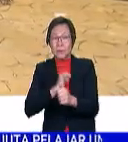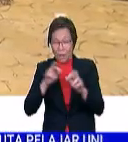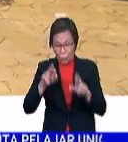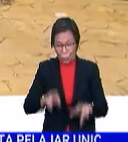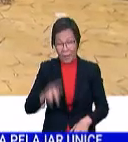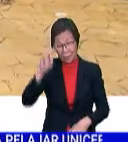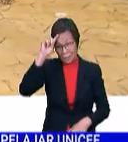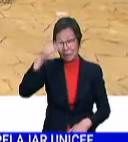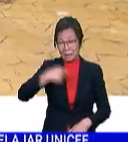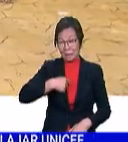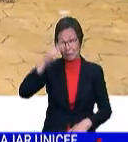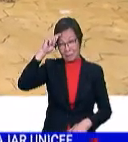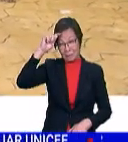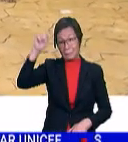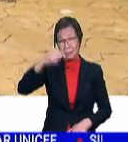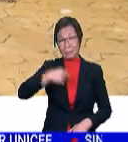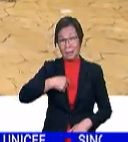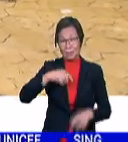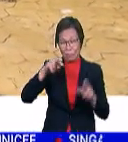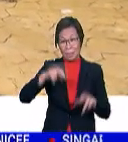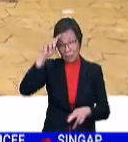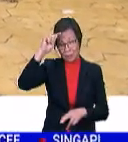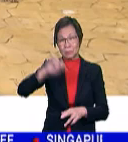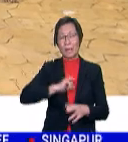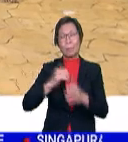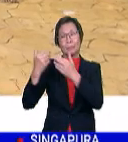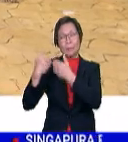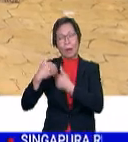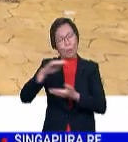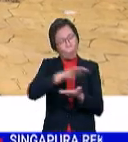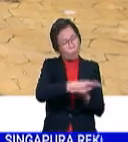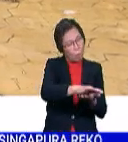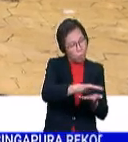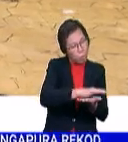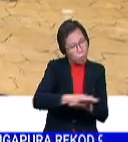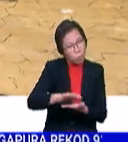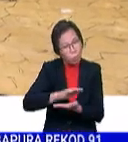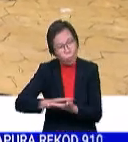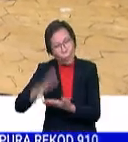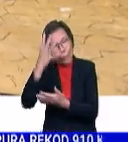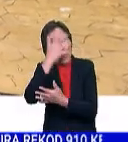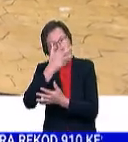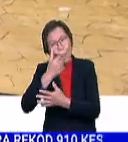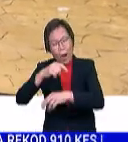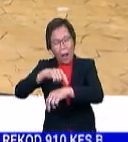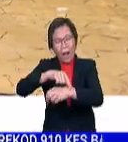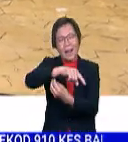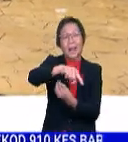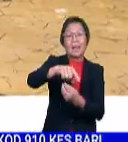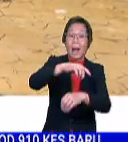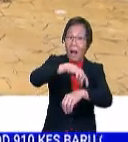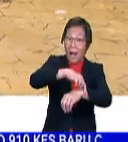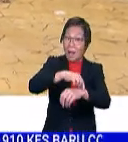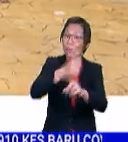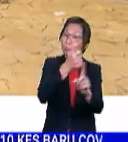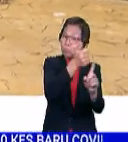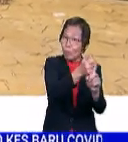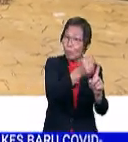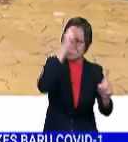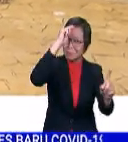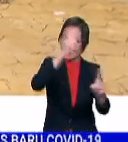saya bertanggungjawab untuk memastikan kebersihan, keindahan alam semula jadi di Terengganu